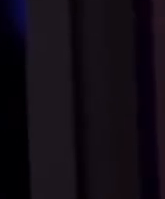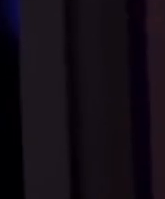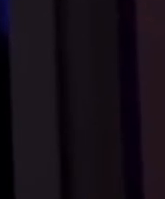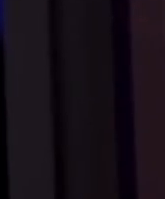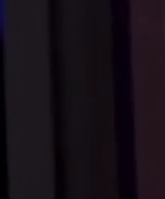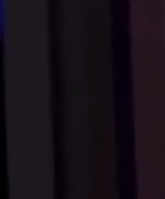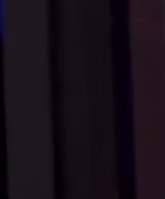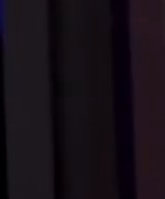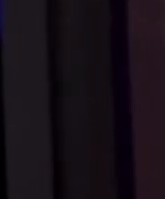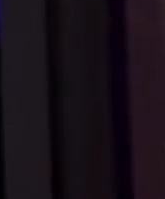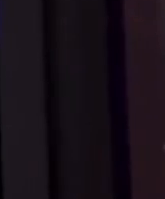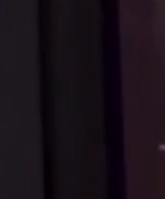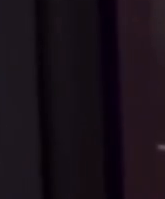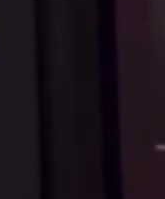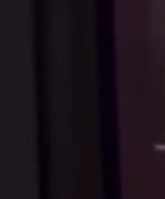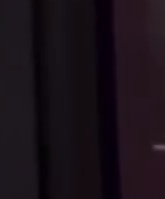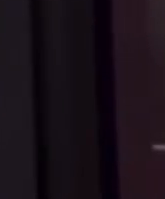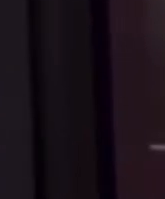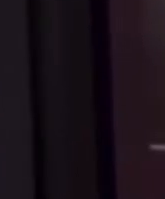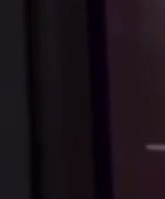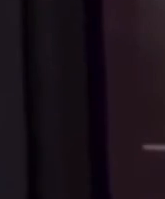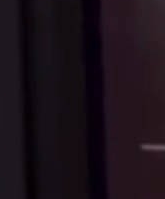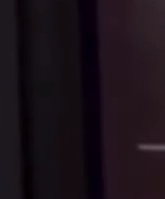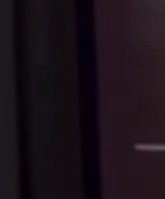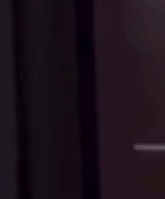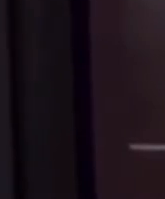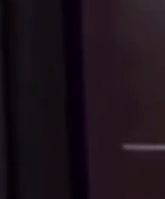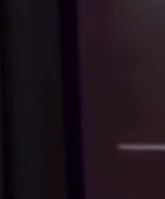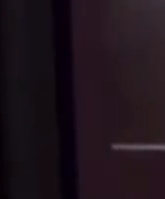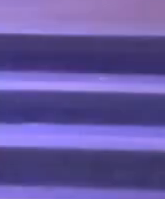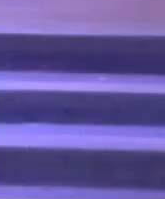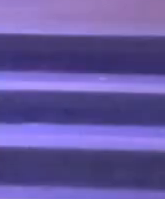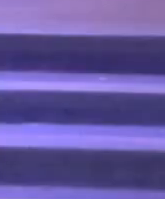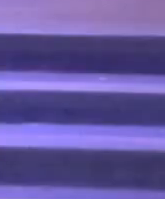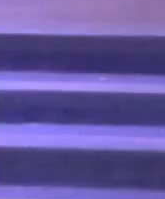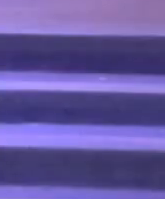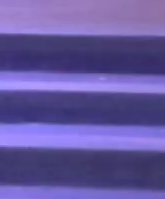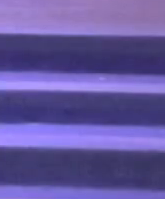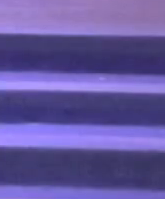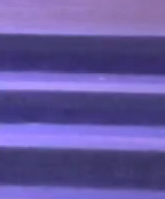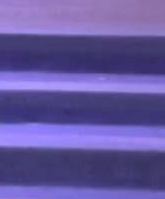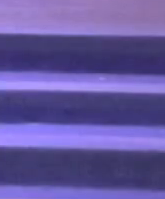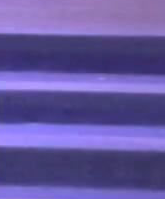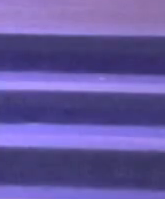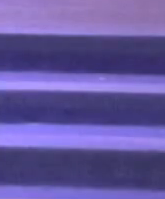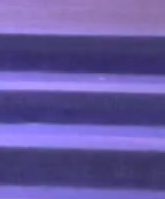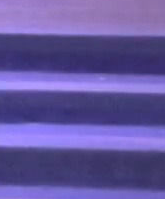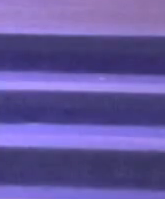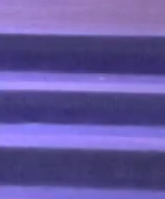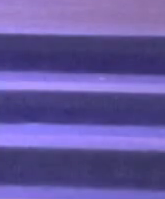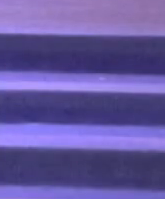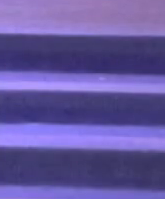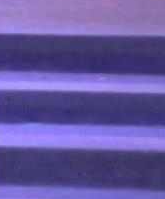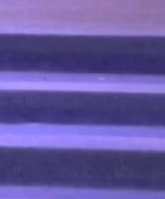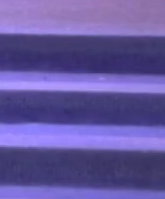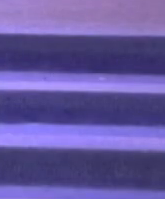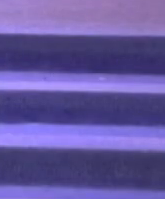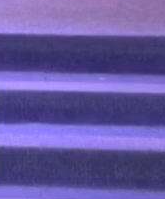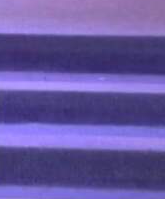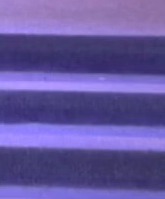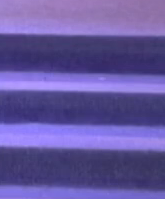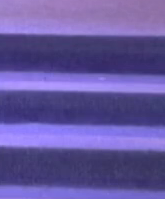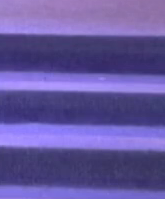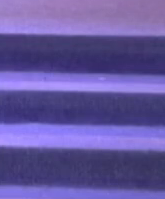uhai. Na ndipo sasa aweze kukubalika, lazima damu kwa ajenda